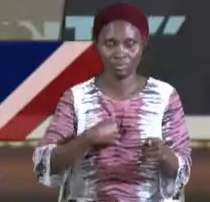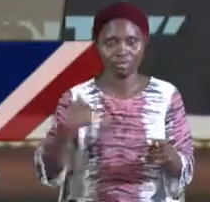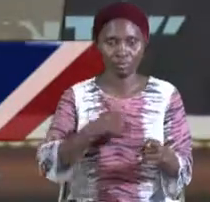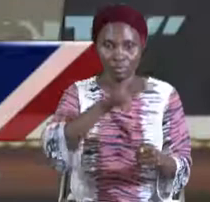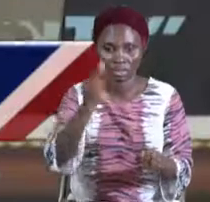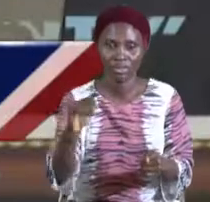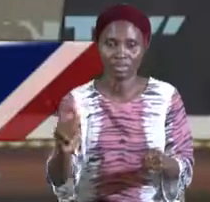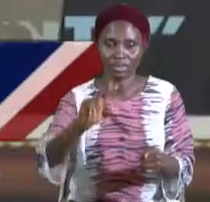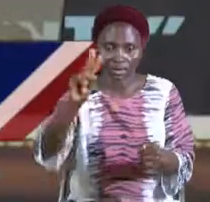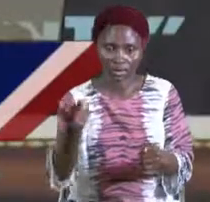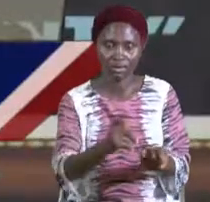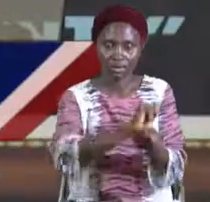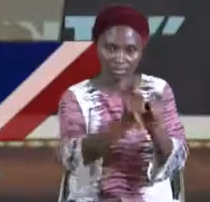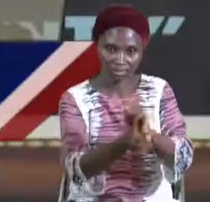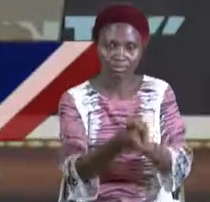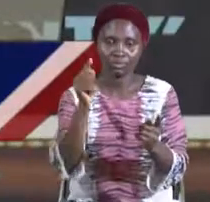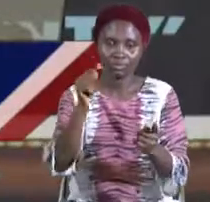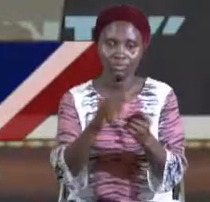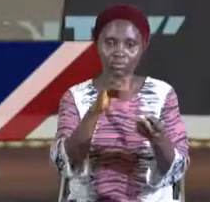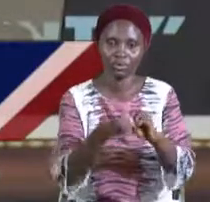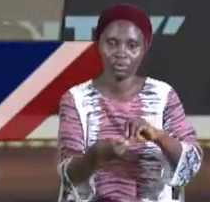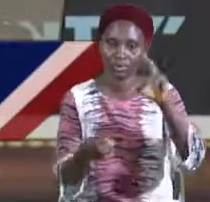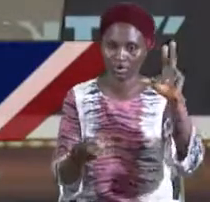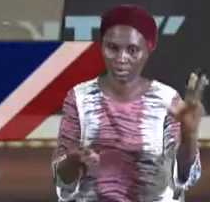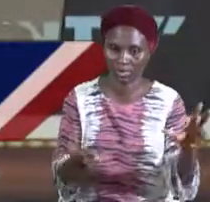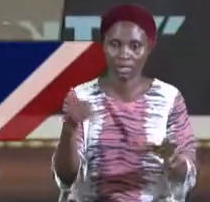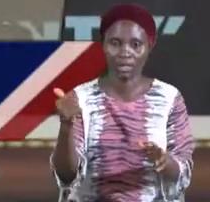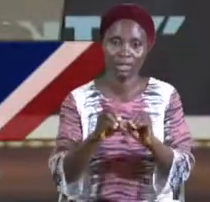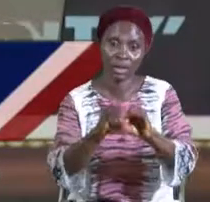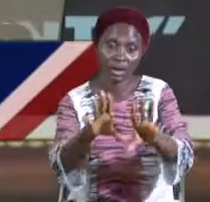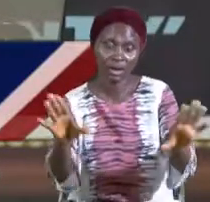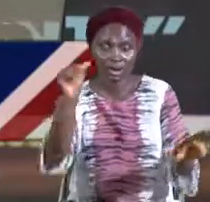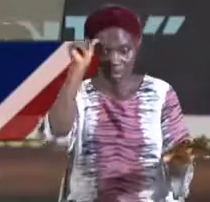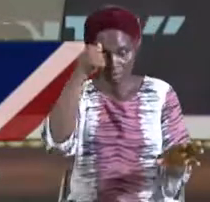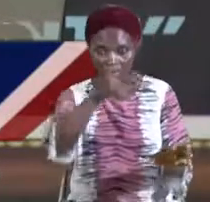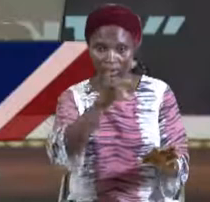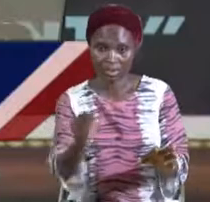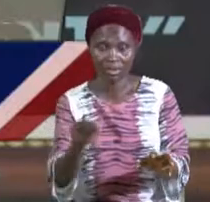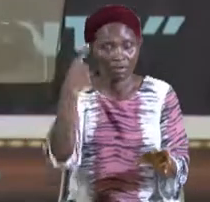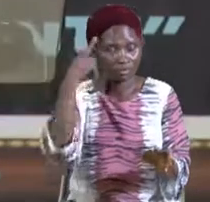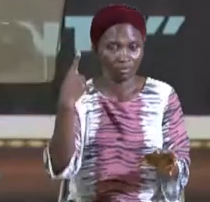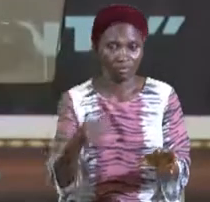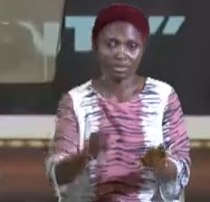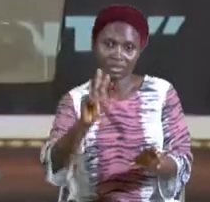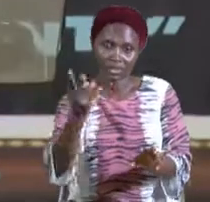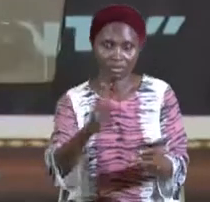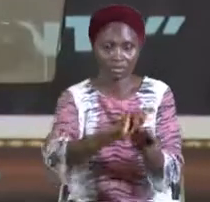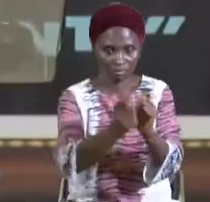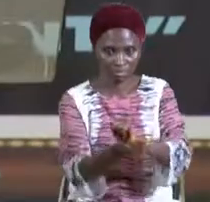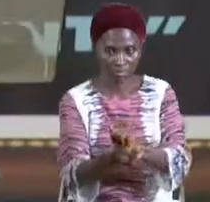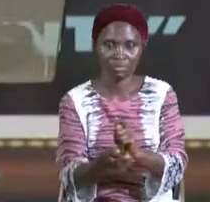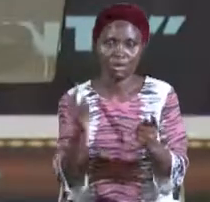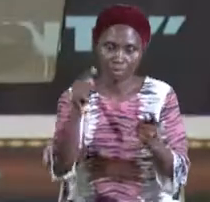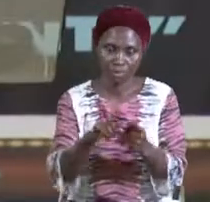transformation. Troisième point alors, un rappel clair du besoin de la seconde transformation. Revenons au premier point